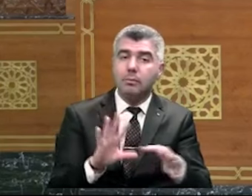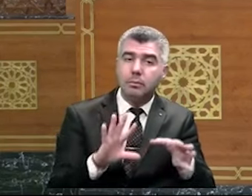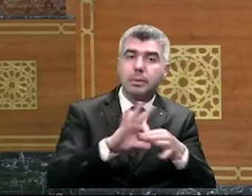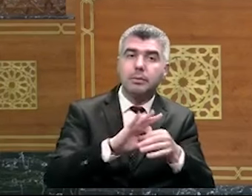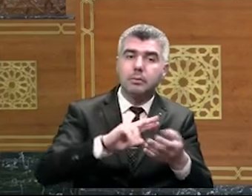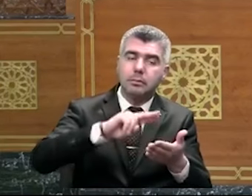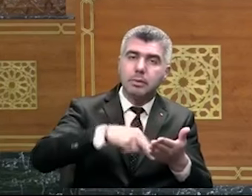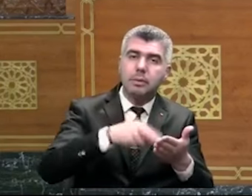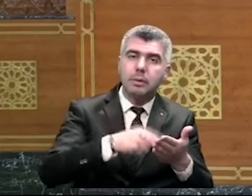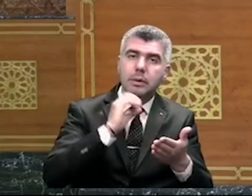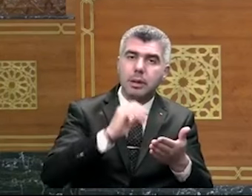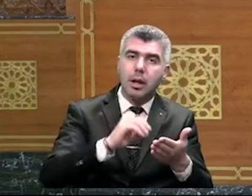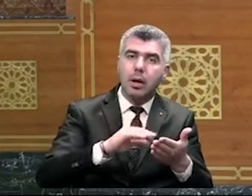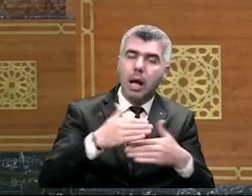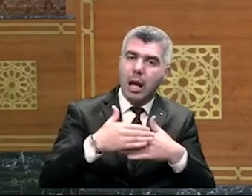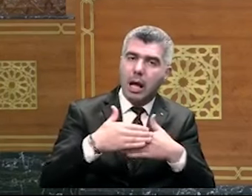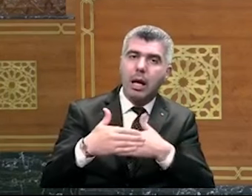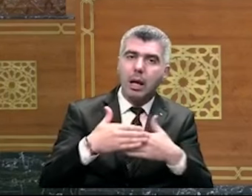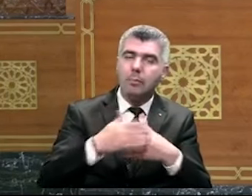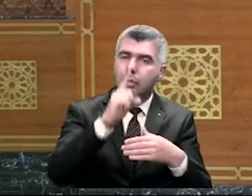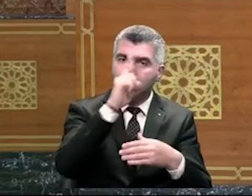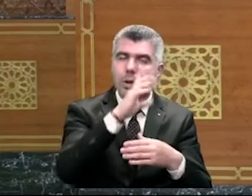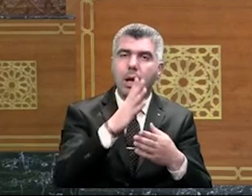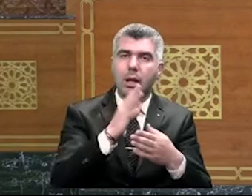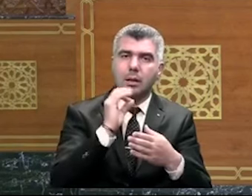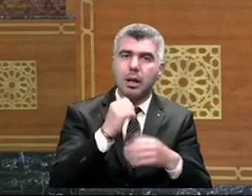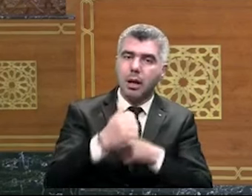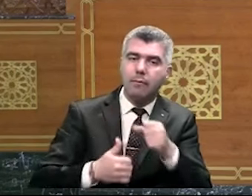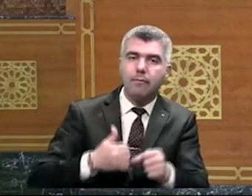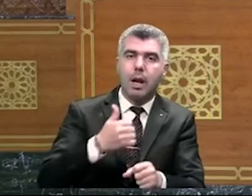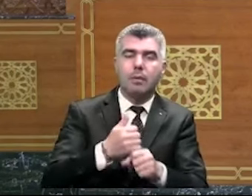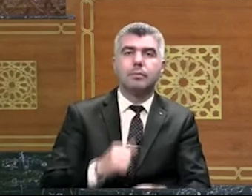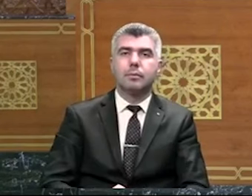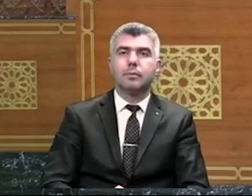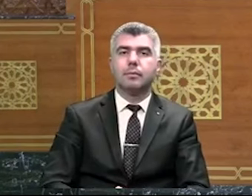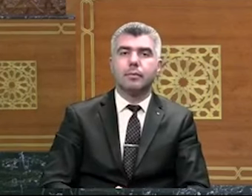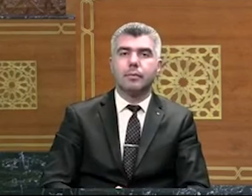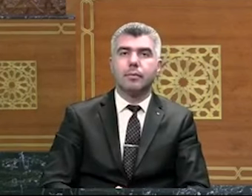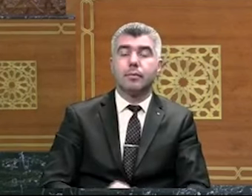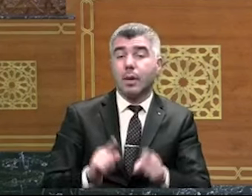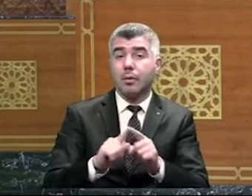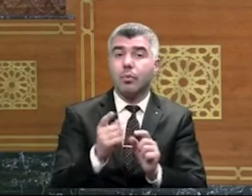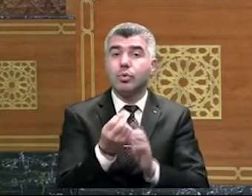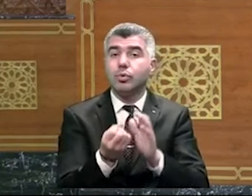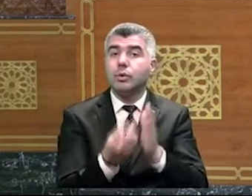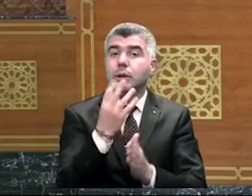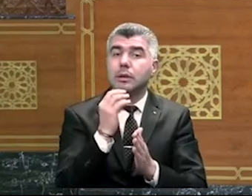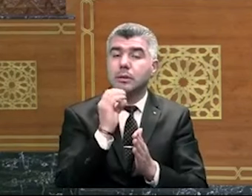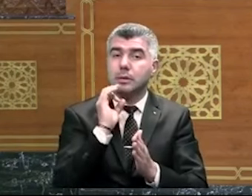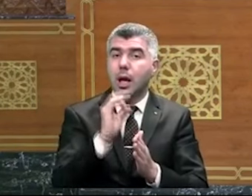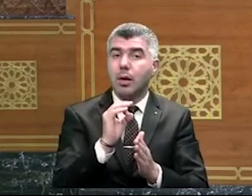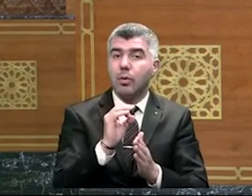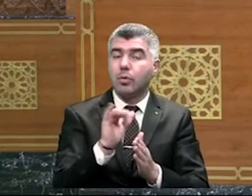بصدد دراستها من اجل التوقيع عليها ان شاء الله خلال هذه السنه وهذا بمنظور جديد الا